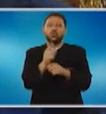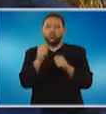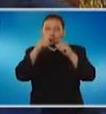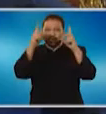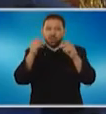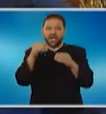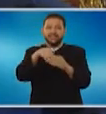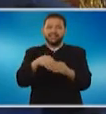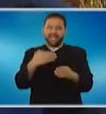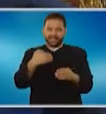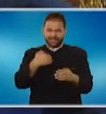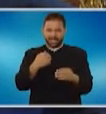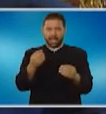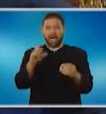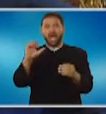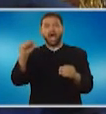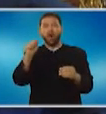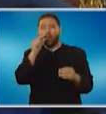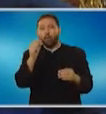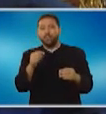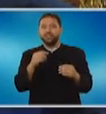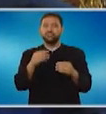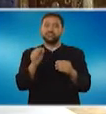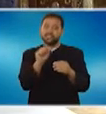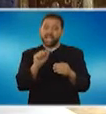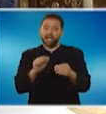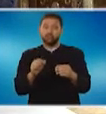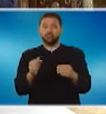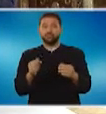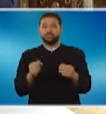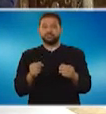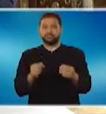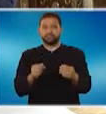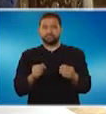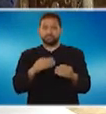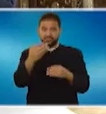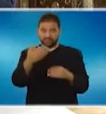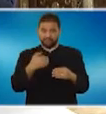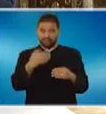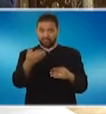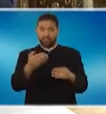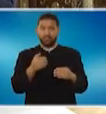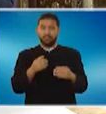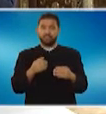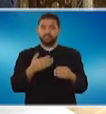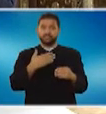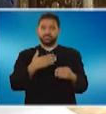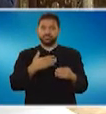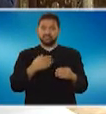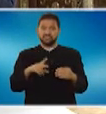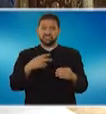interpune. Pe lângă tot felul de informații colaterale care îți sunt băgate practic în ochi,